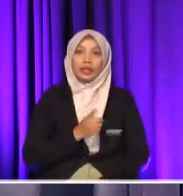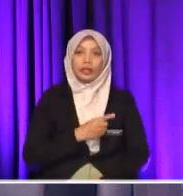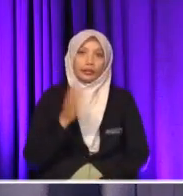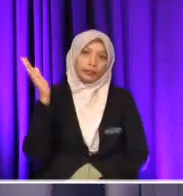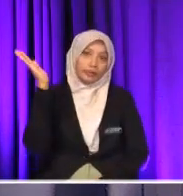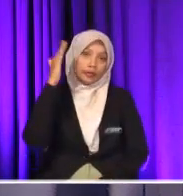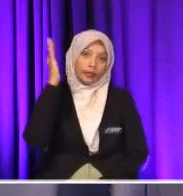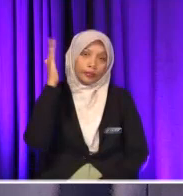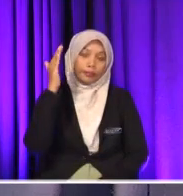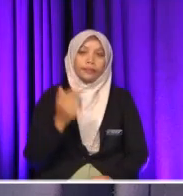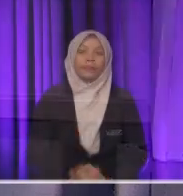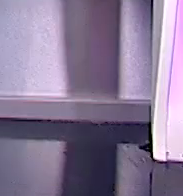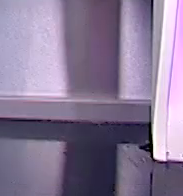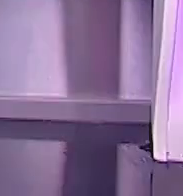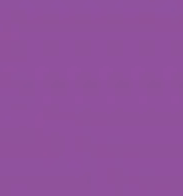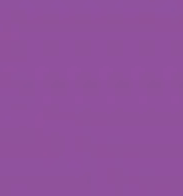profil guru